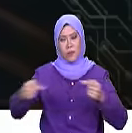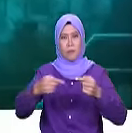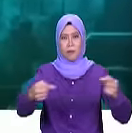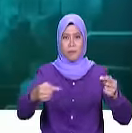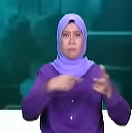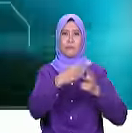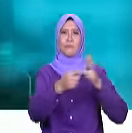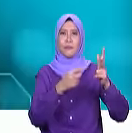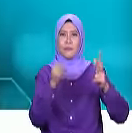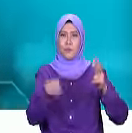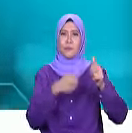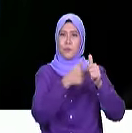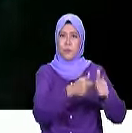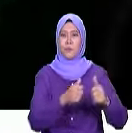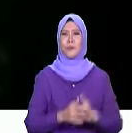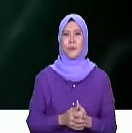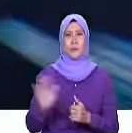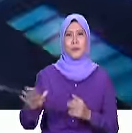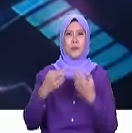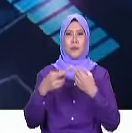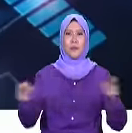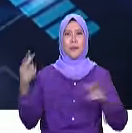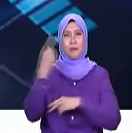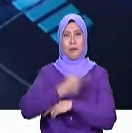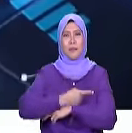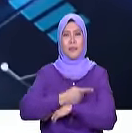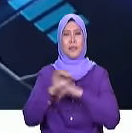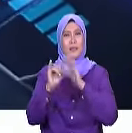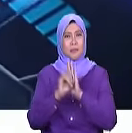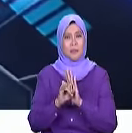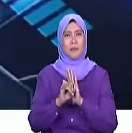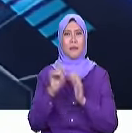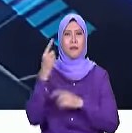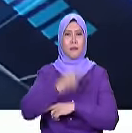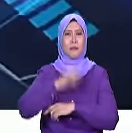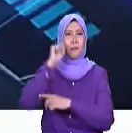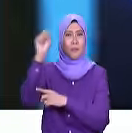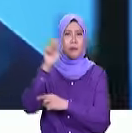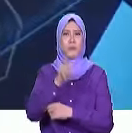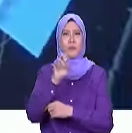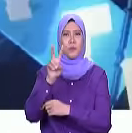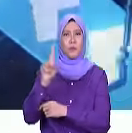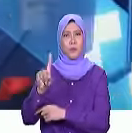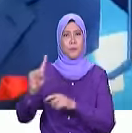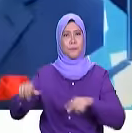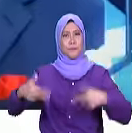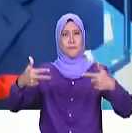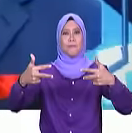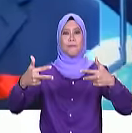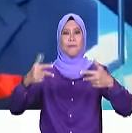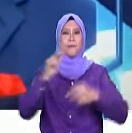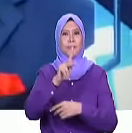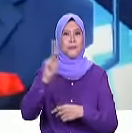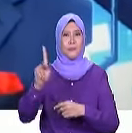ambil. Beliau menyatakan demikian ketika melancarkan Hari Integriti Negeri Sabah 2021 secara maya di Kota